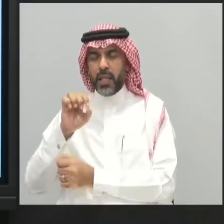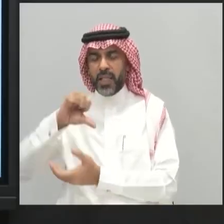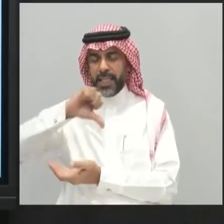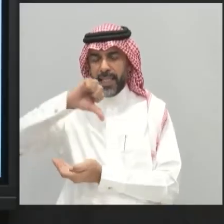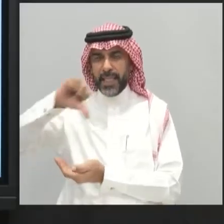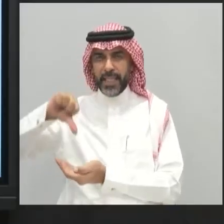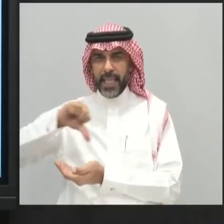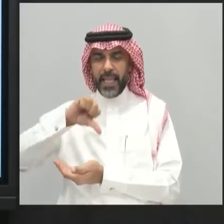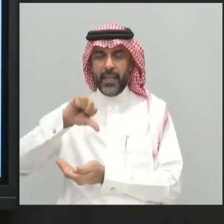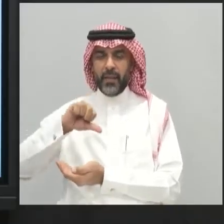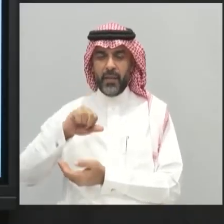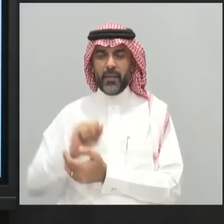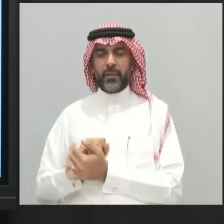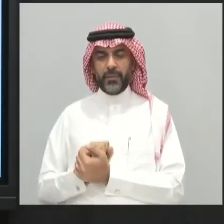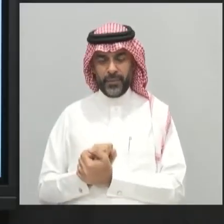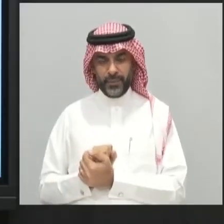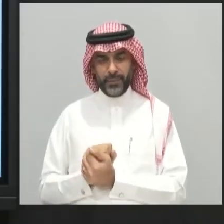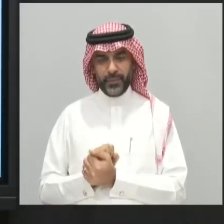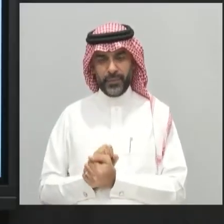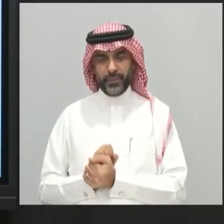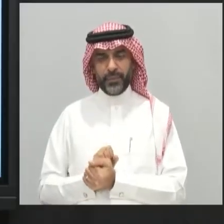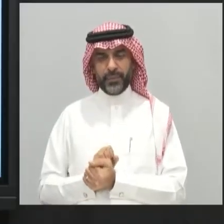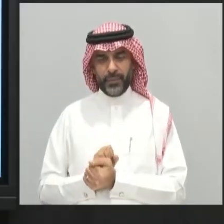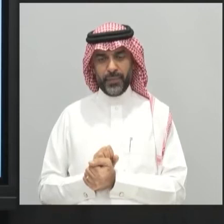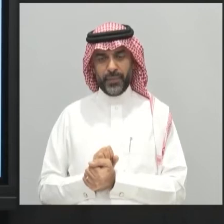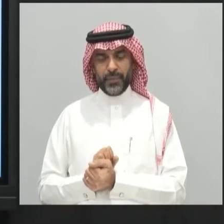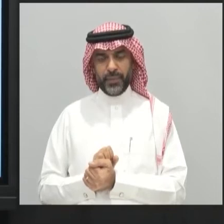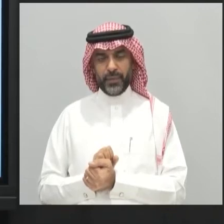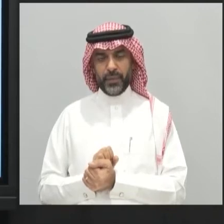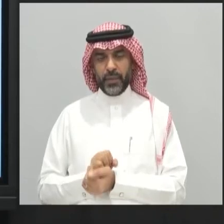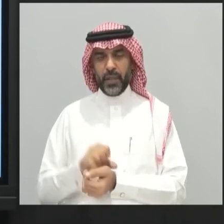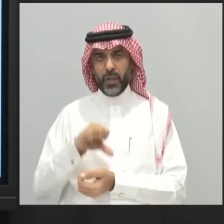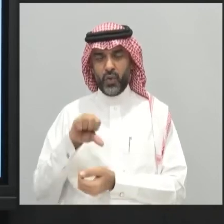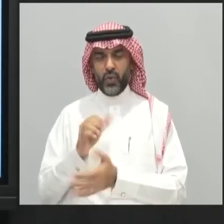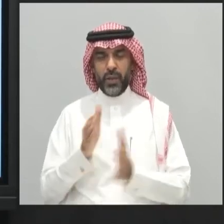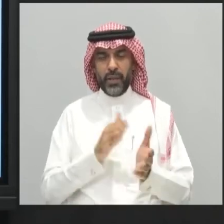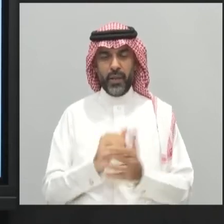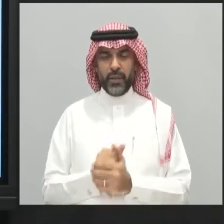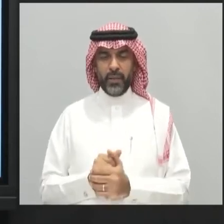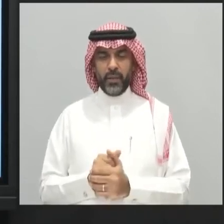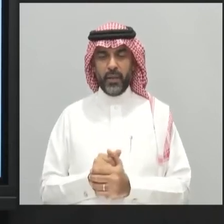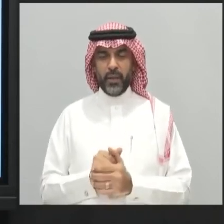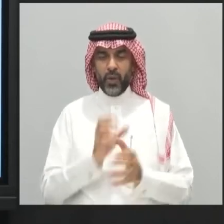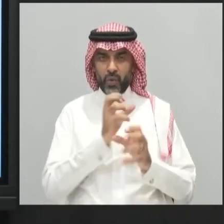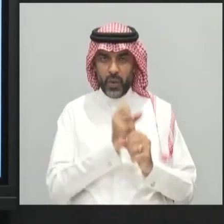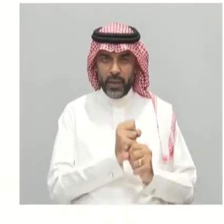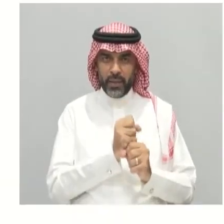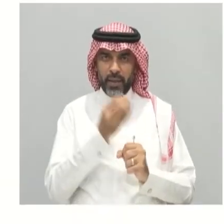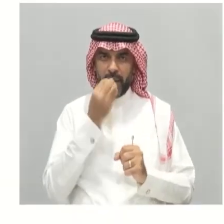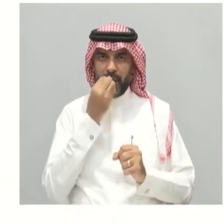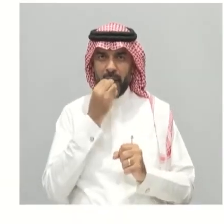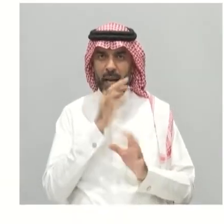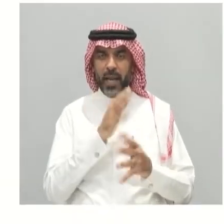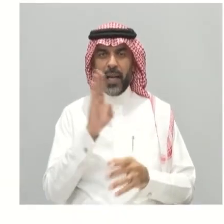خاصيه مهمه جدا ان الدياتومات تخزن غذاء على شكل ماذا زيوت اما الطحالب الخضراء تخزن